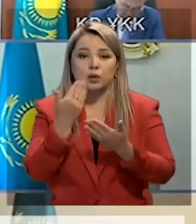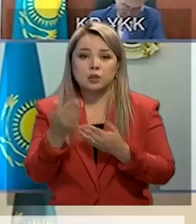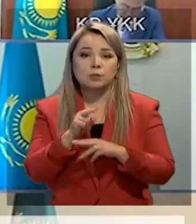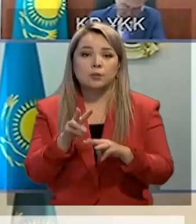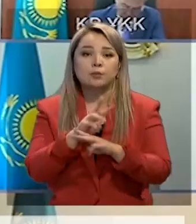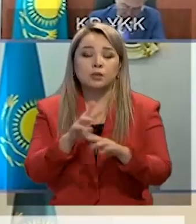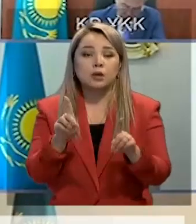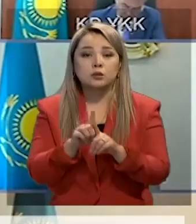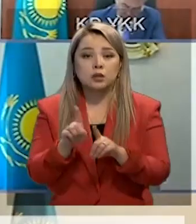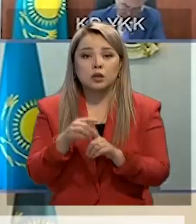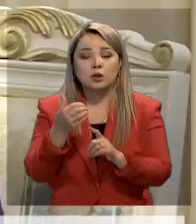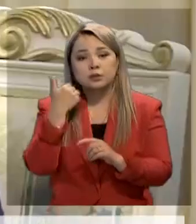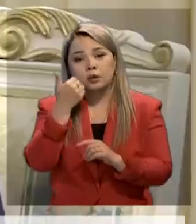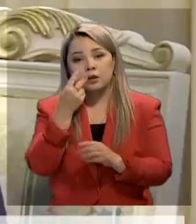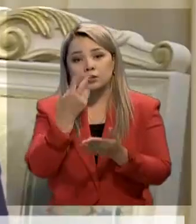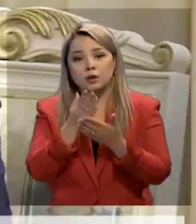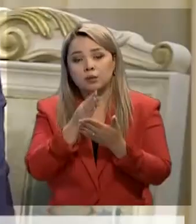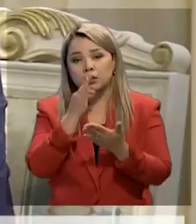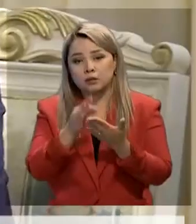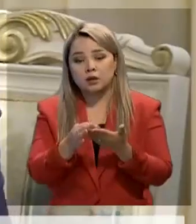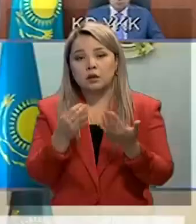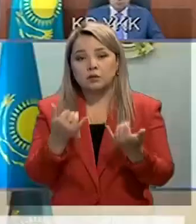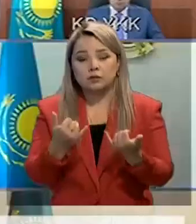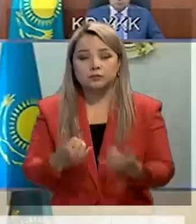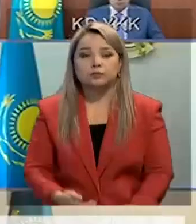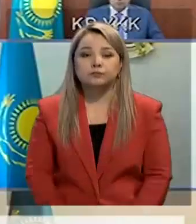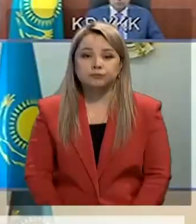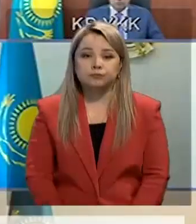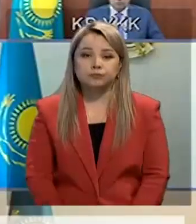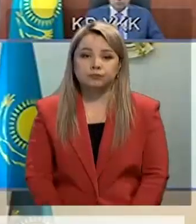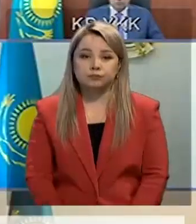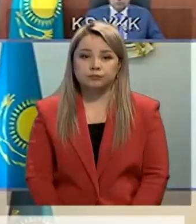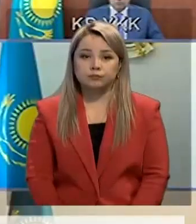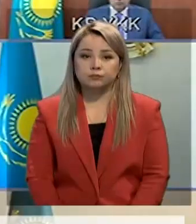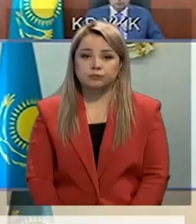Премьер-министрді ұятқа қалдырып отырсыз. Назерке Абдрахманқызы, хабар 24.